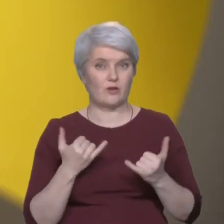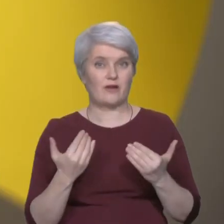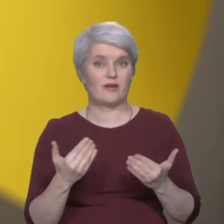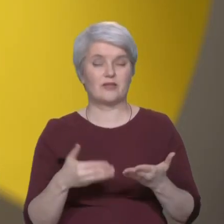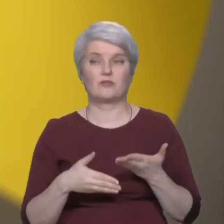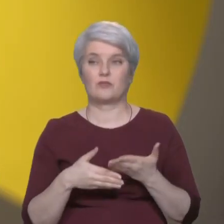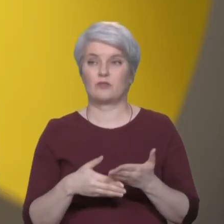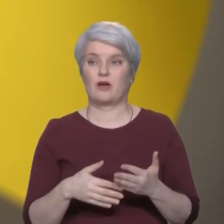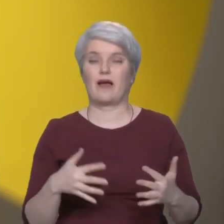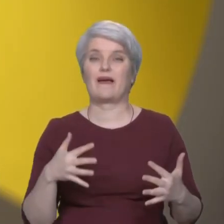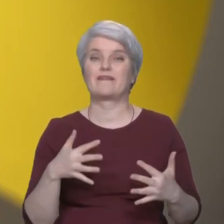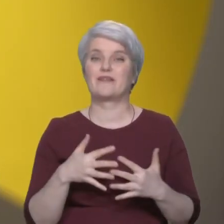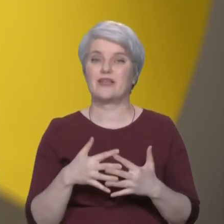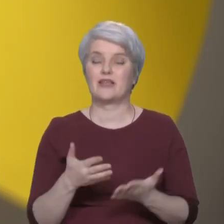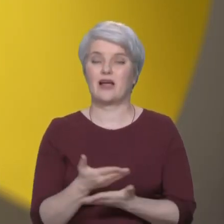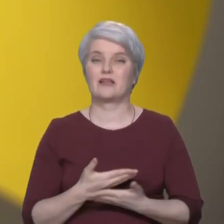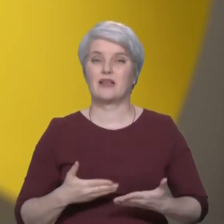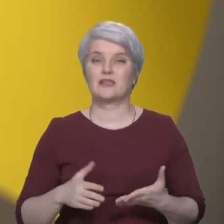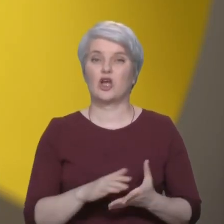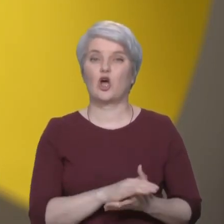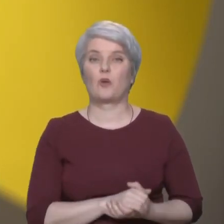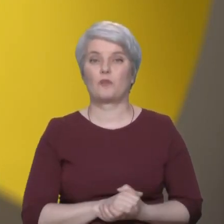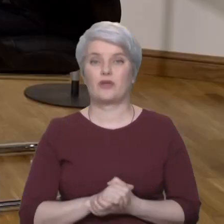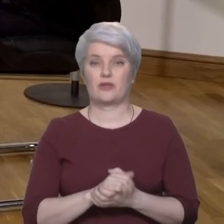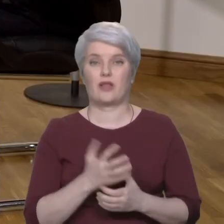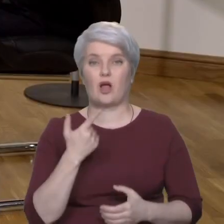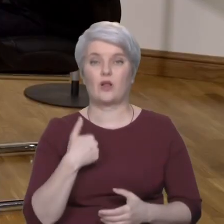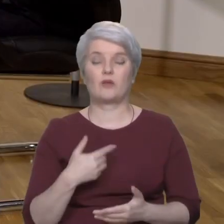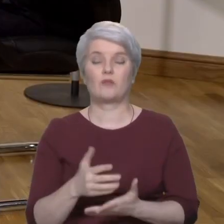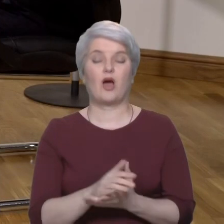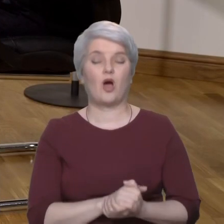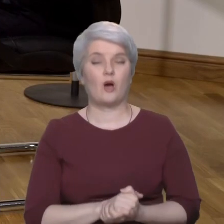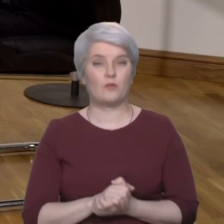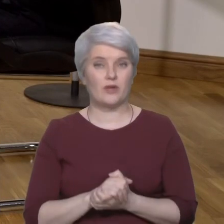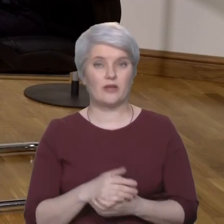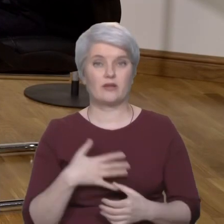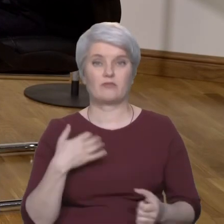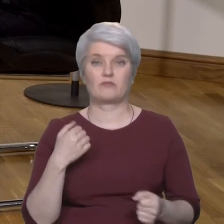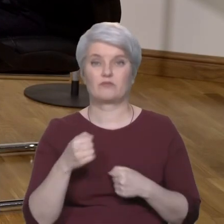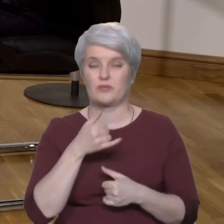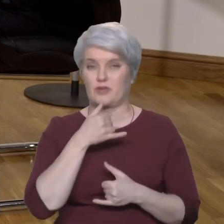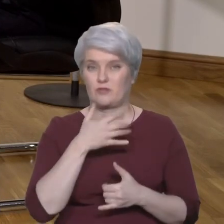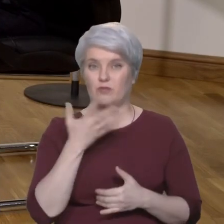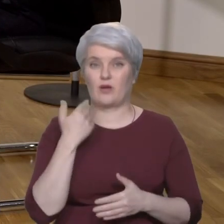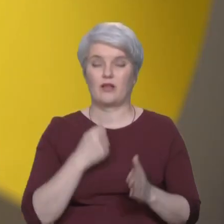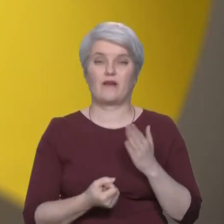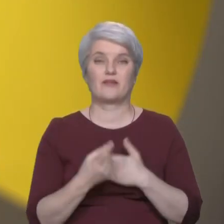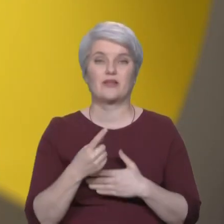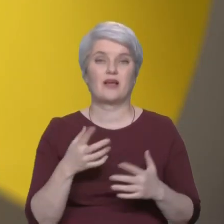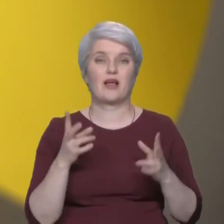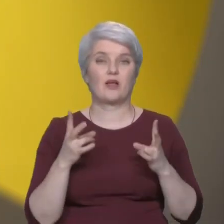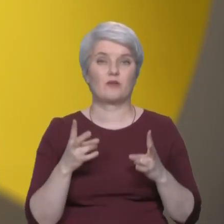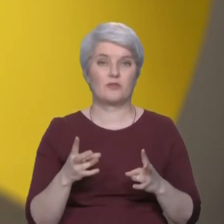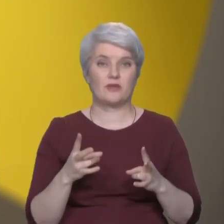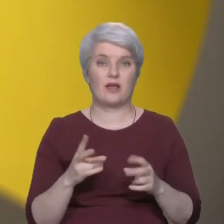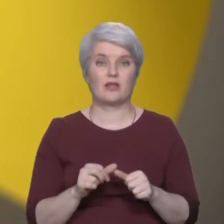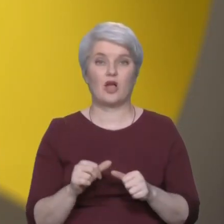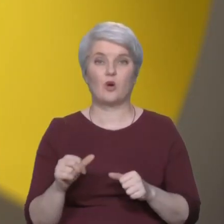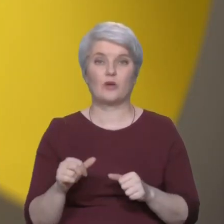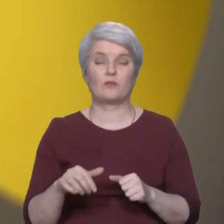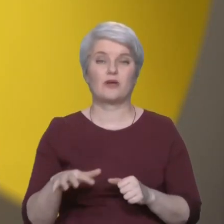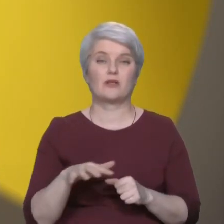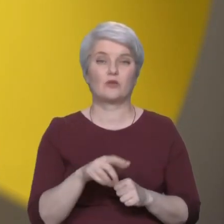Ну, війна нас об'єднала. Коли ми об'єднані, ми не переможні. Коли виникала біда, і зараз виникає на окремих територіях, люди допомагають